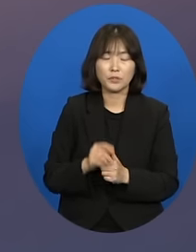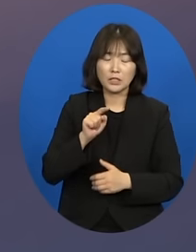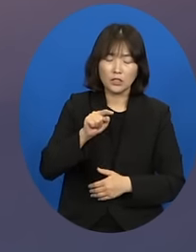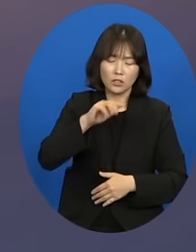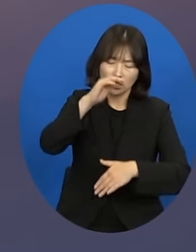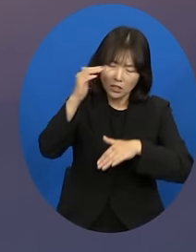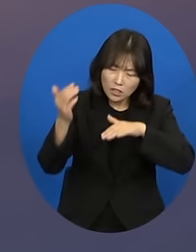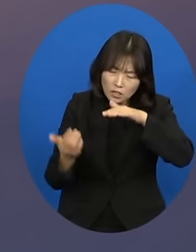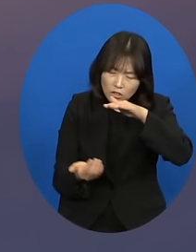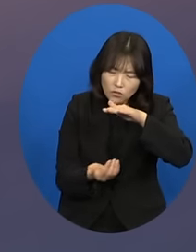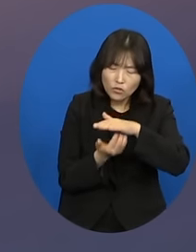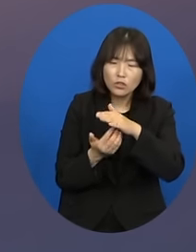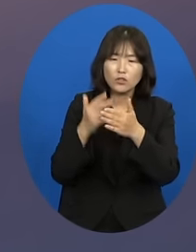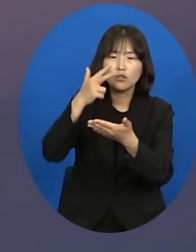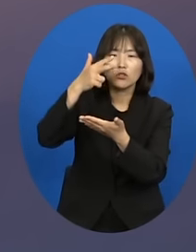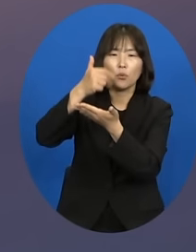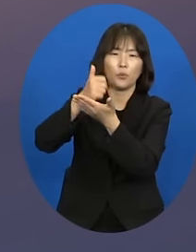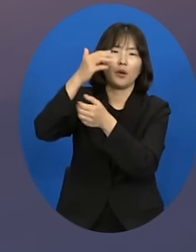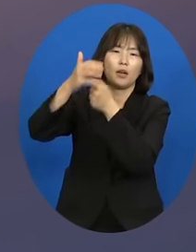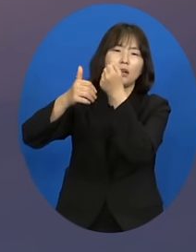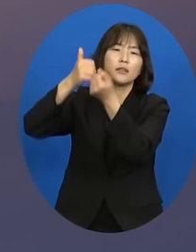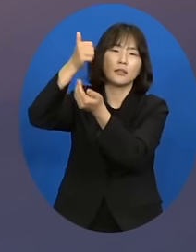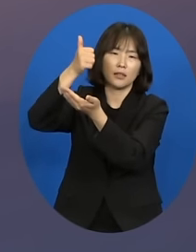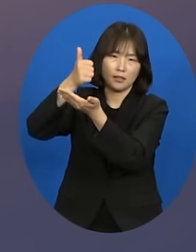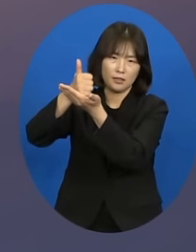성취하시는 여호와 하나님,